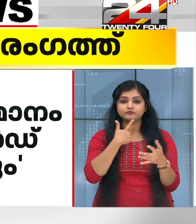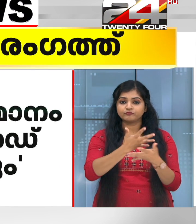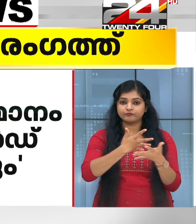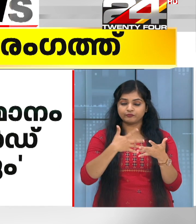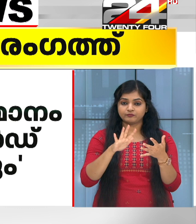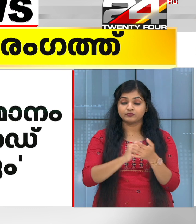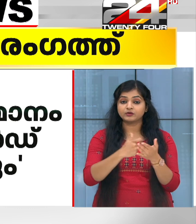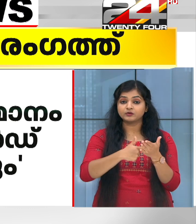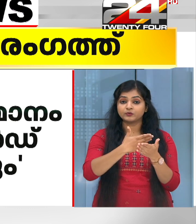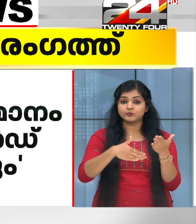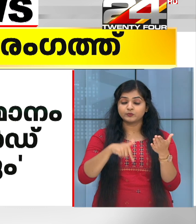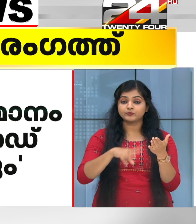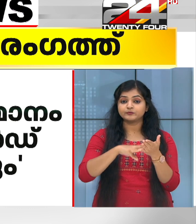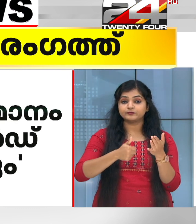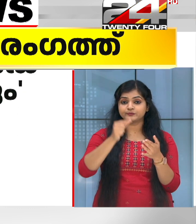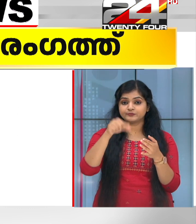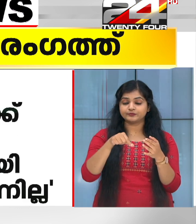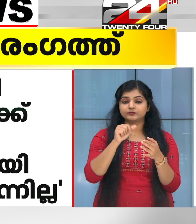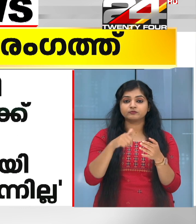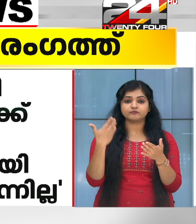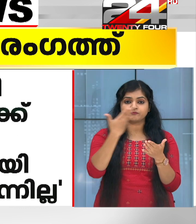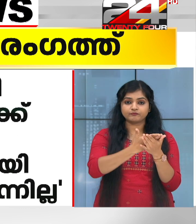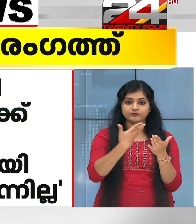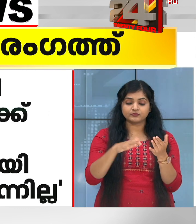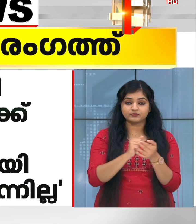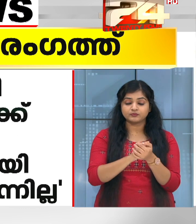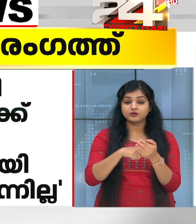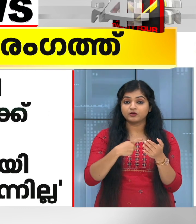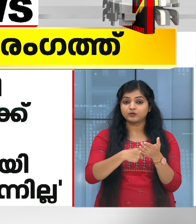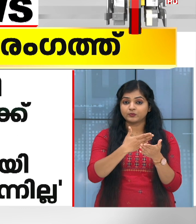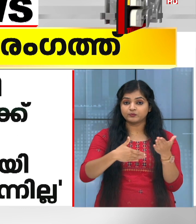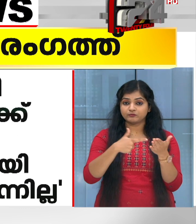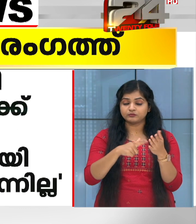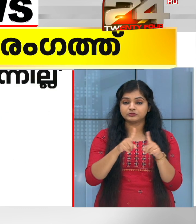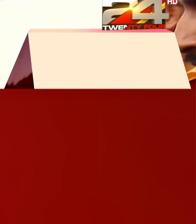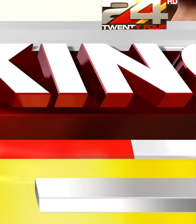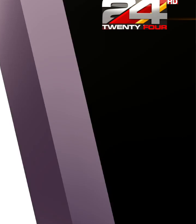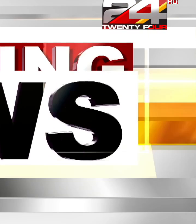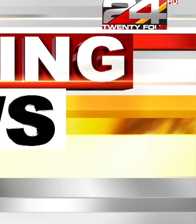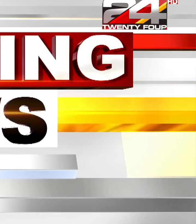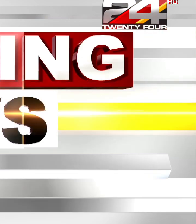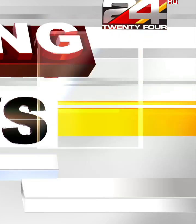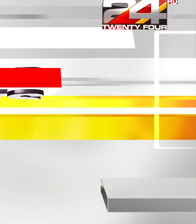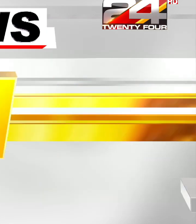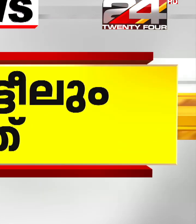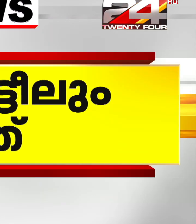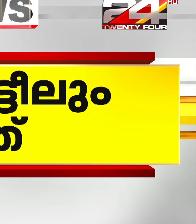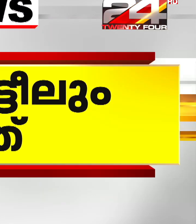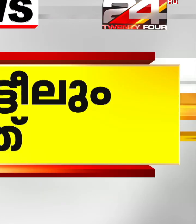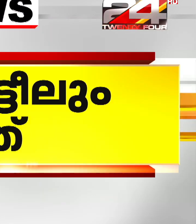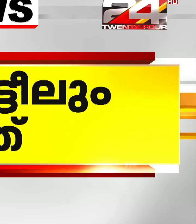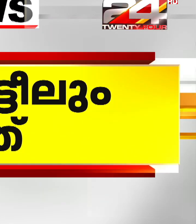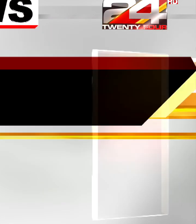കോൺഗ്രസ് അധ്യക്ഷൻ മല്ലികാർജ്ജുൻ ഖാർഗെക്ക് സമർപ്പിച്ചിട്ടുണ്ട്. ഈ റിപ്പോർട്ടിന്റെ അടിസ്ഥാനത്തിലാകും ഒരു അന്തിമ തീരുമാനം സ്വീകരിക്കുക. മനസ്സിലാക്കുന്ന പ്രകാരം നേരത്തെ സൂചിപ്പിച്ച പോലെ തന്നെ സിദ്ധരാമയ്യക്ക്